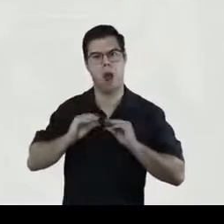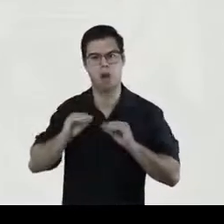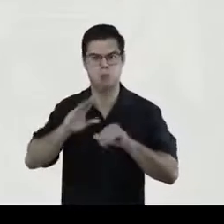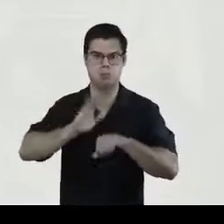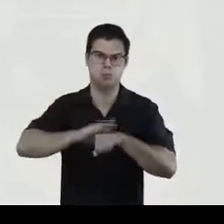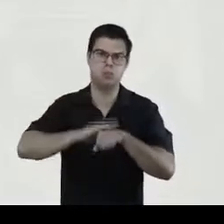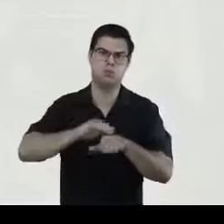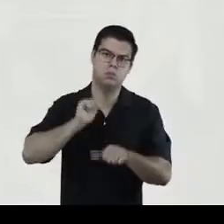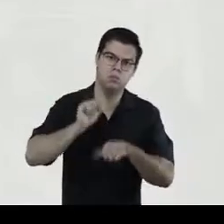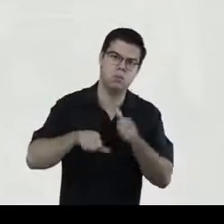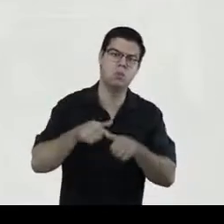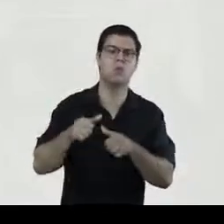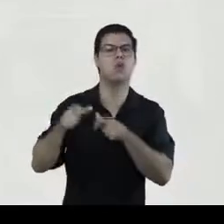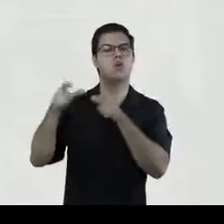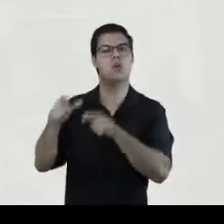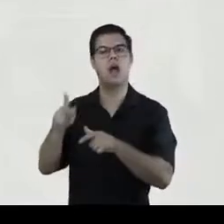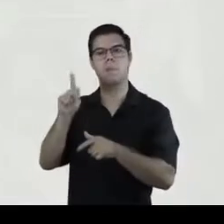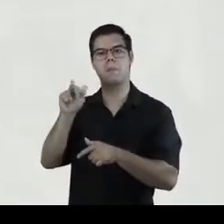Suivante.